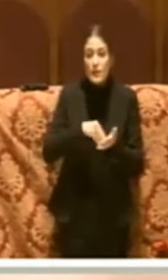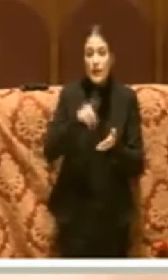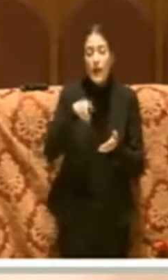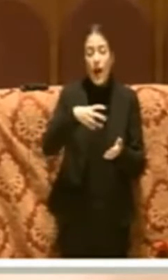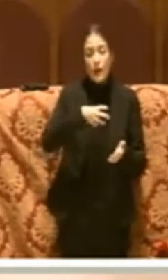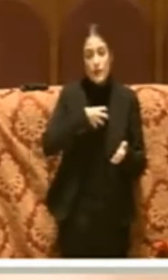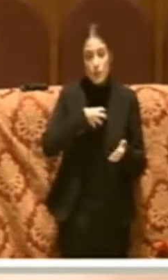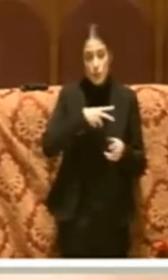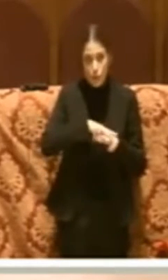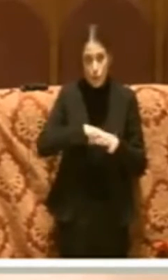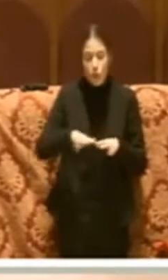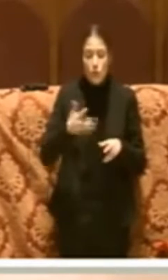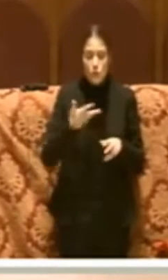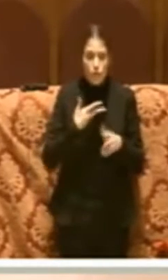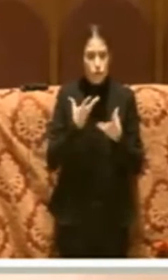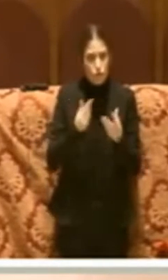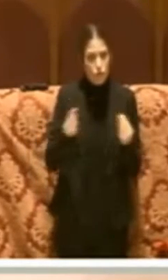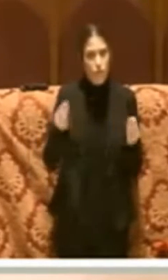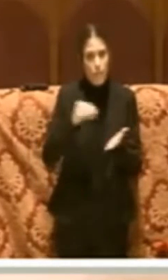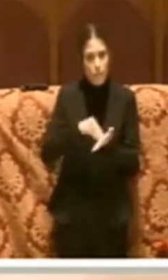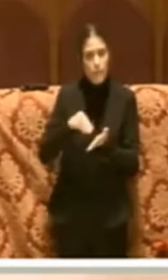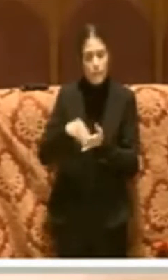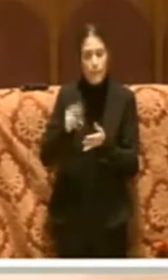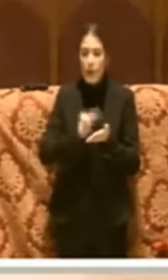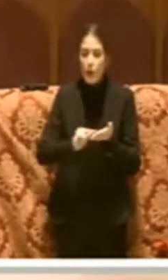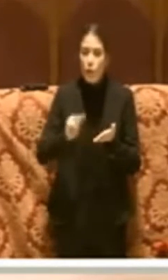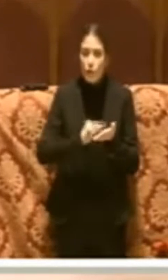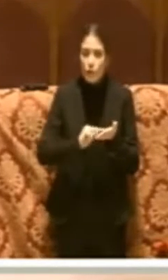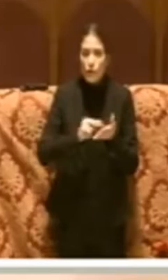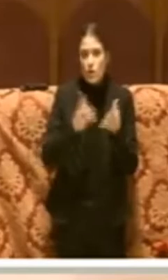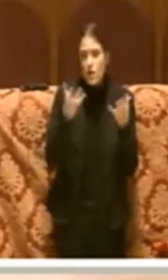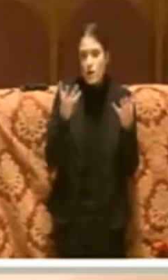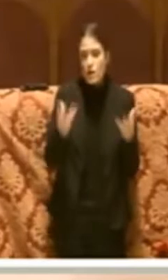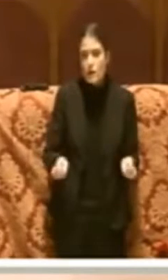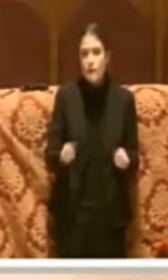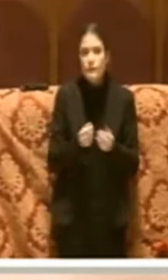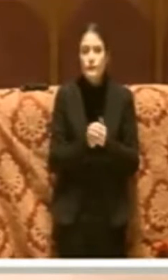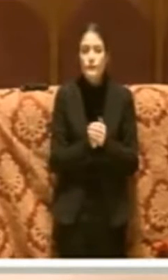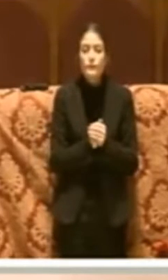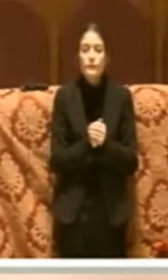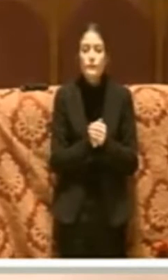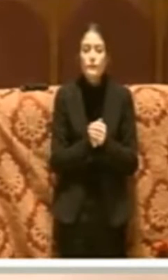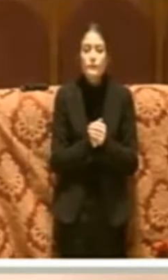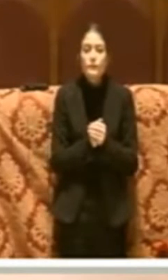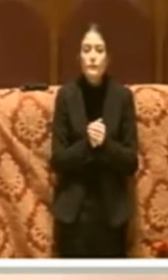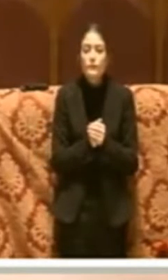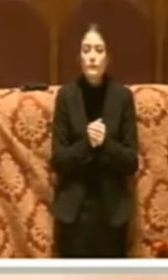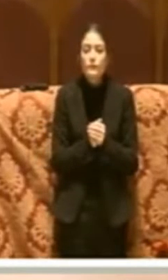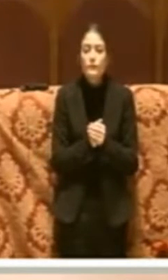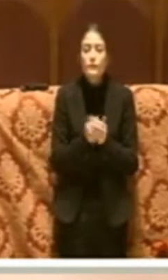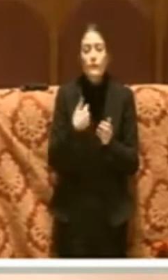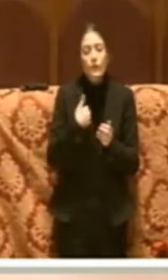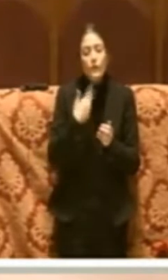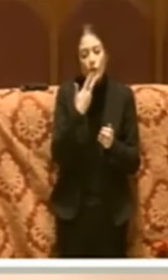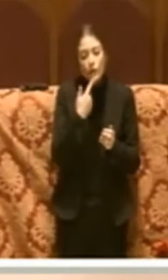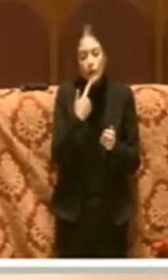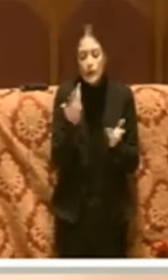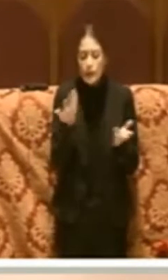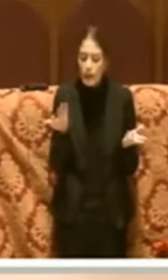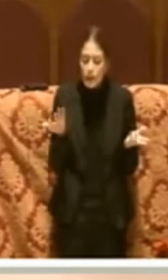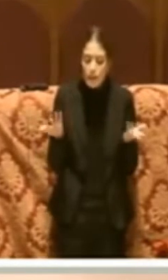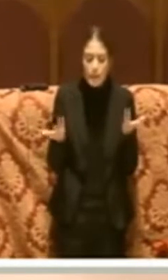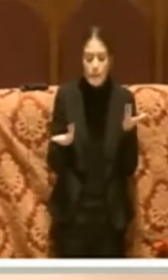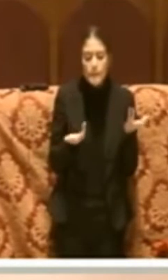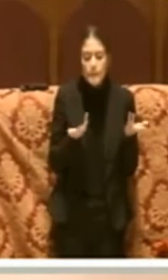del municipio insomma gli uffici eravamo in tanti cosa voglio dire